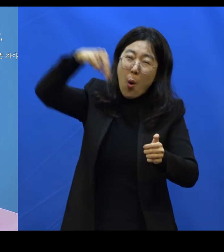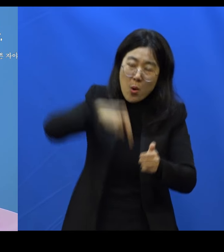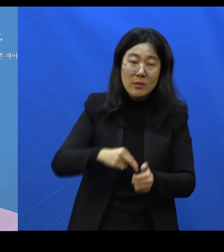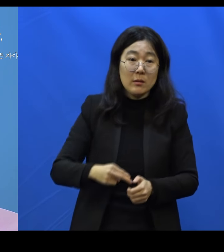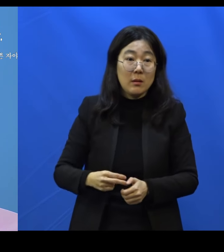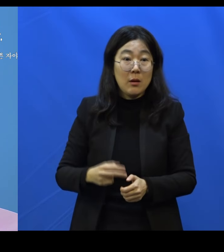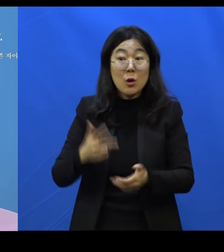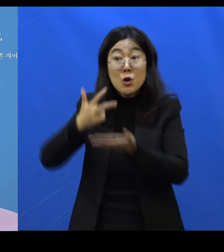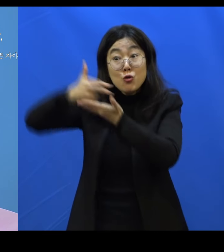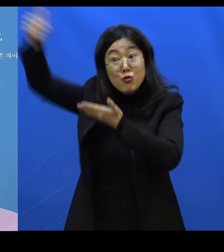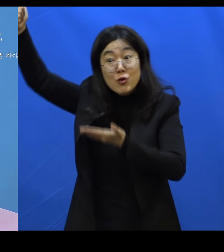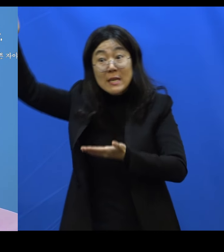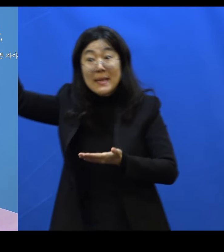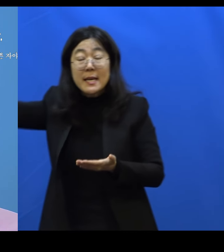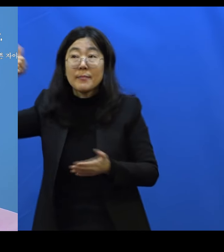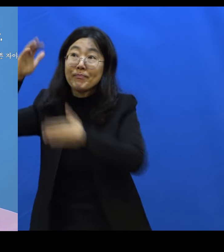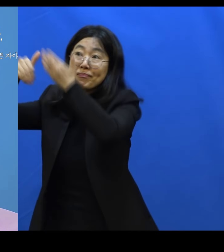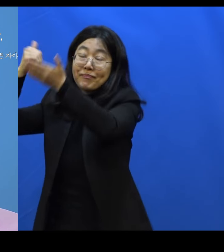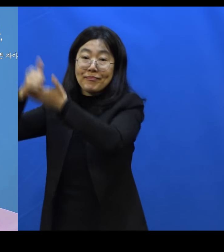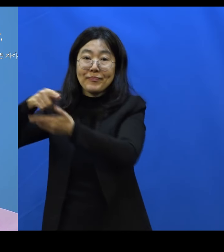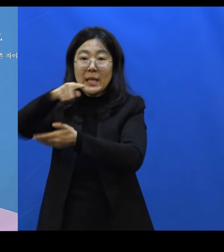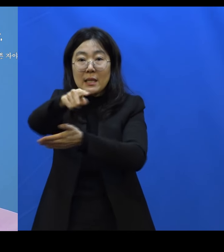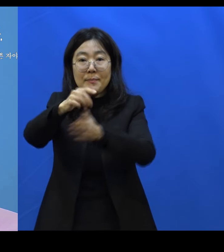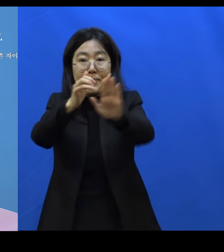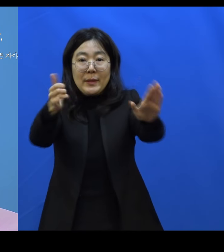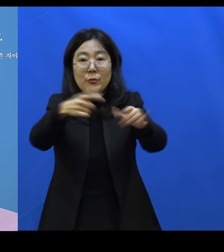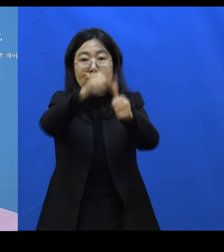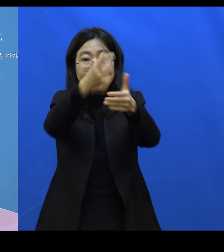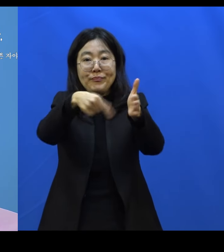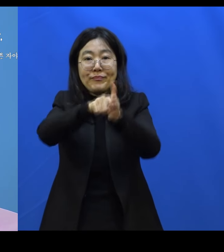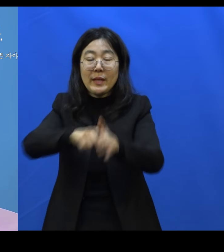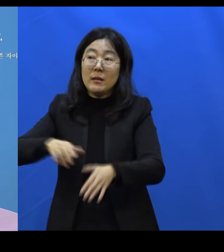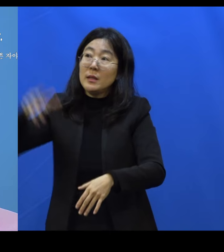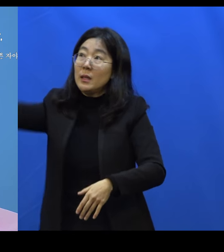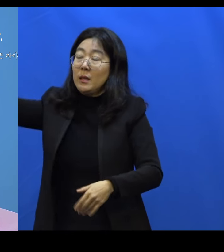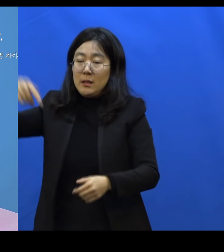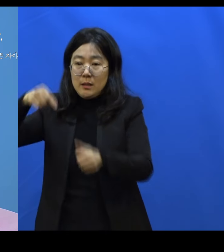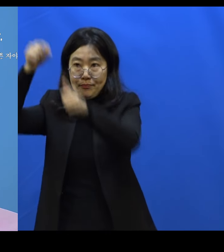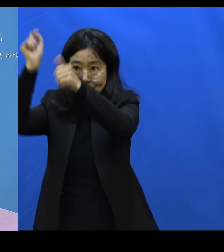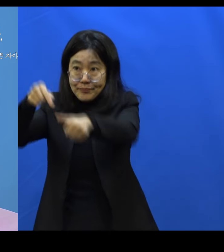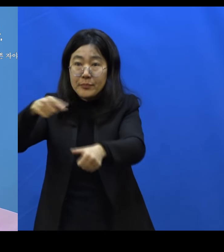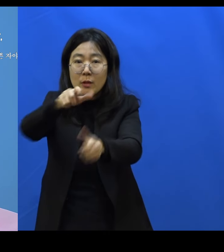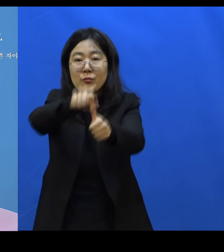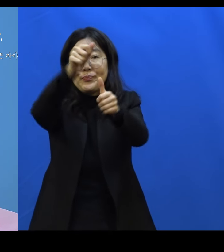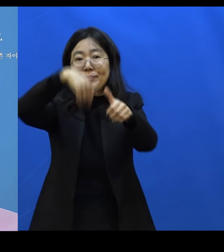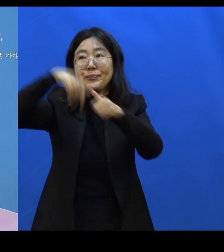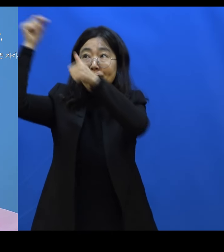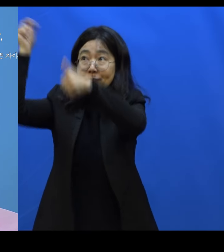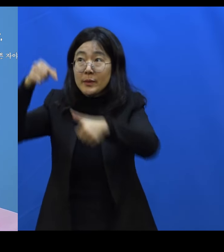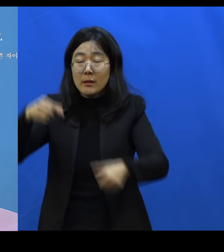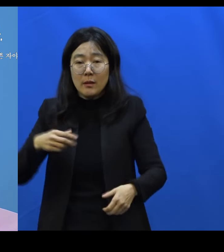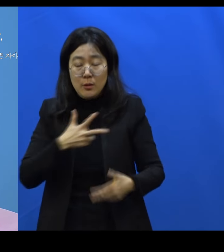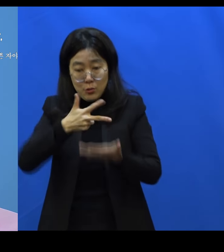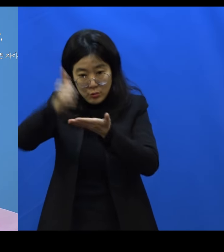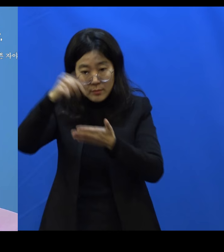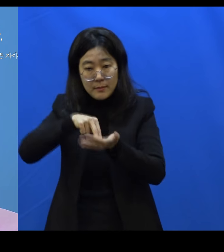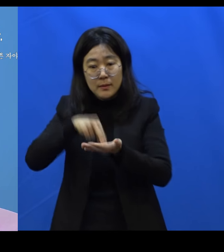마지못해 오신 게 아니고 정말 기쁨으로 달려오신 거예요. 우리를 구원하시기 위해서.